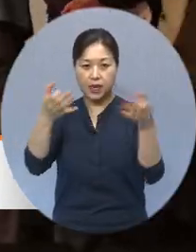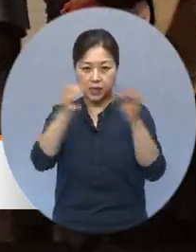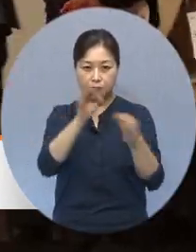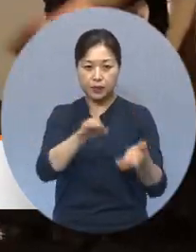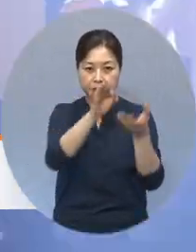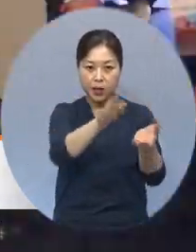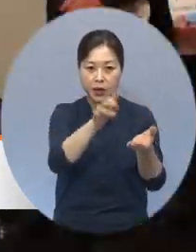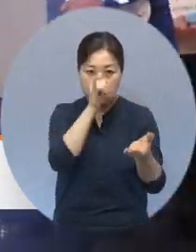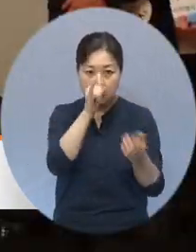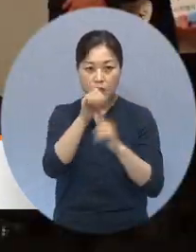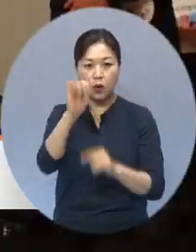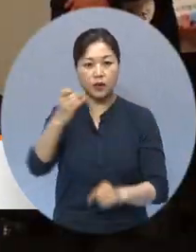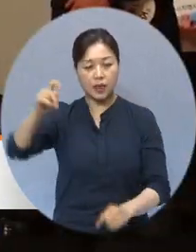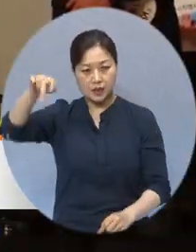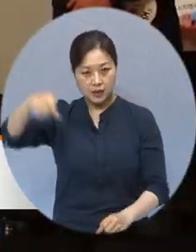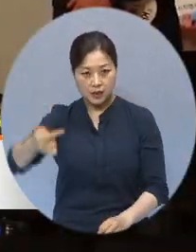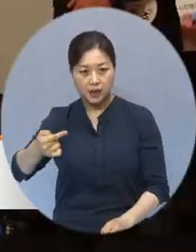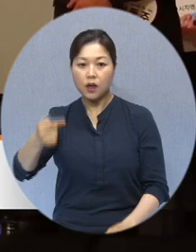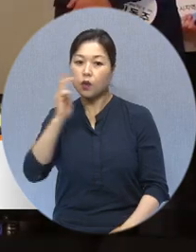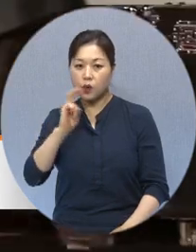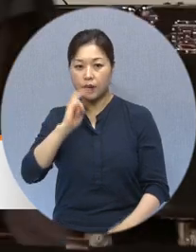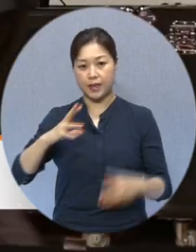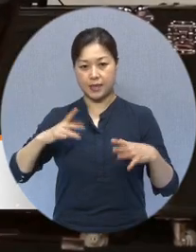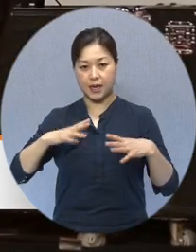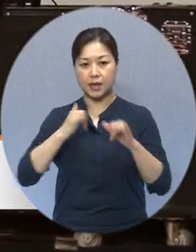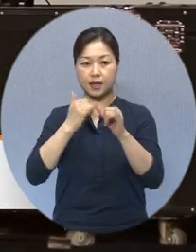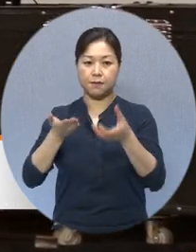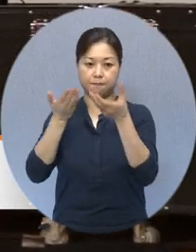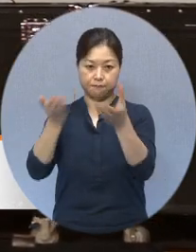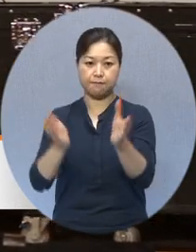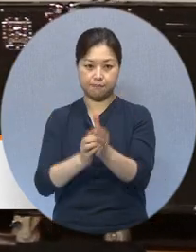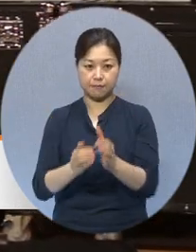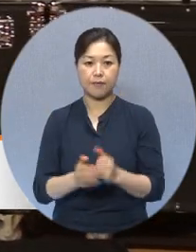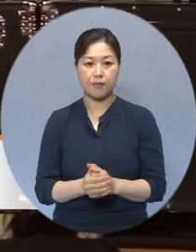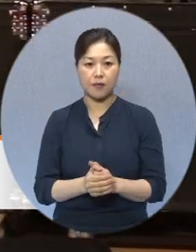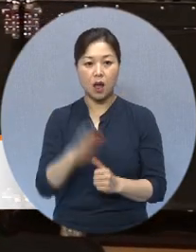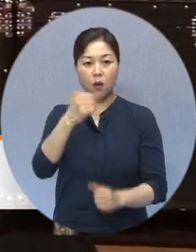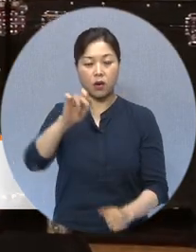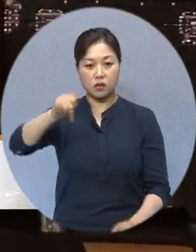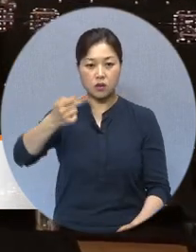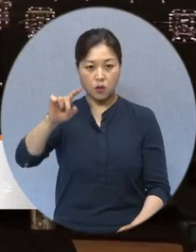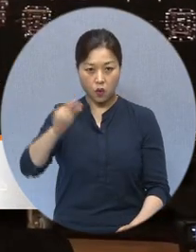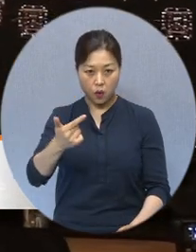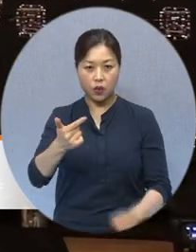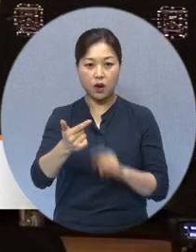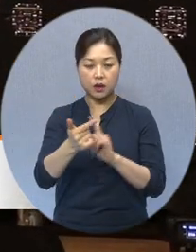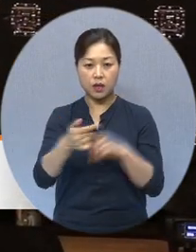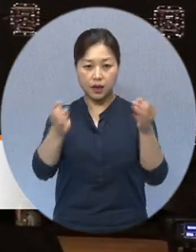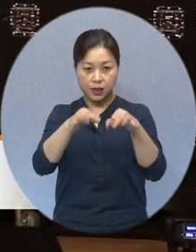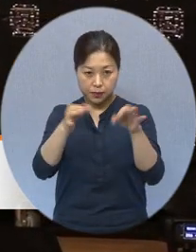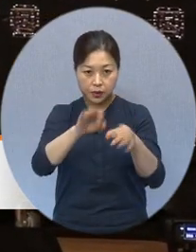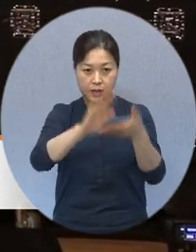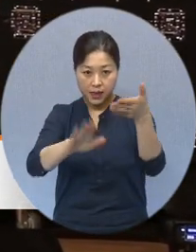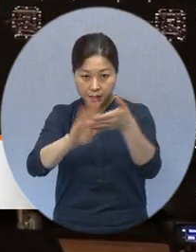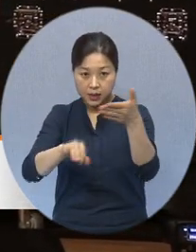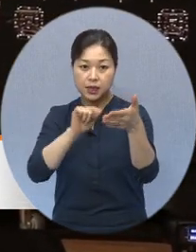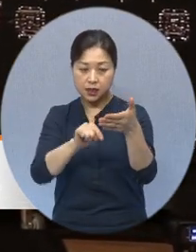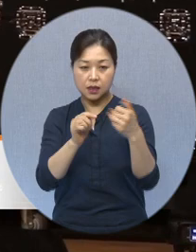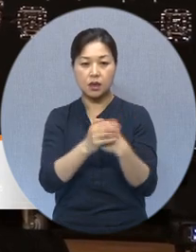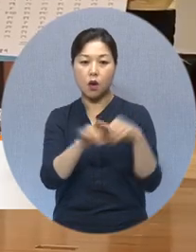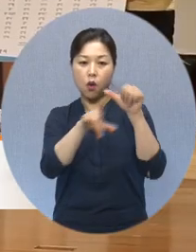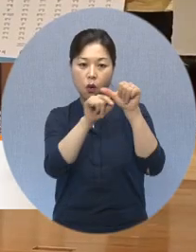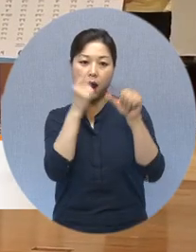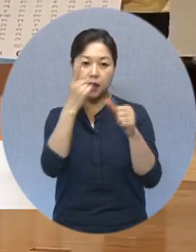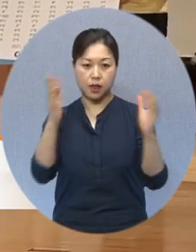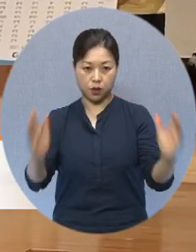노래자랑 시상식이 함께 진행됐습니다. 특히 워크온 기부 챌린지 기부 보고는 지난 5월 한 달간